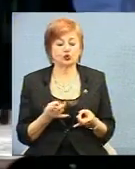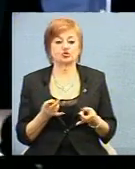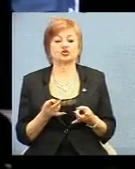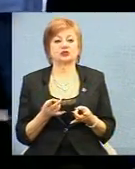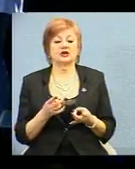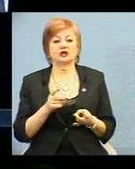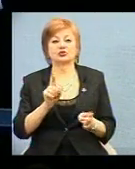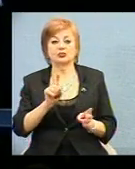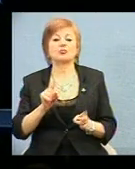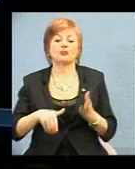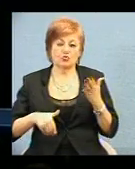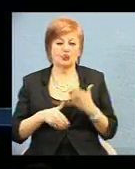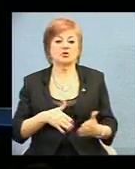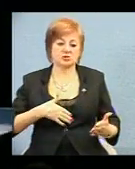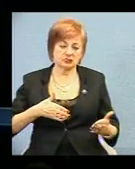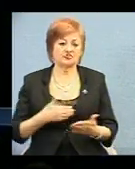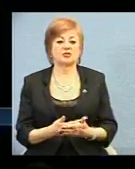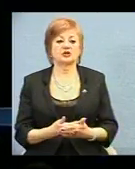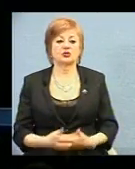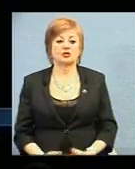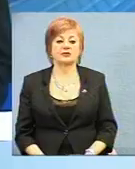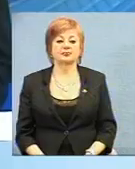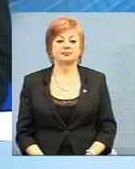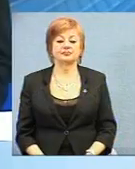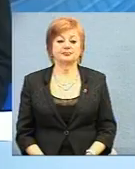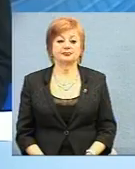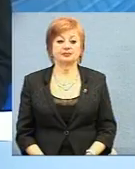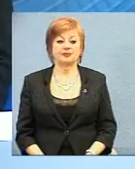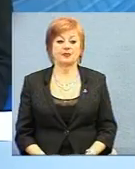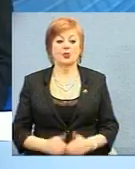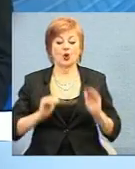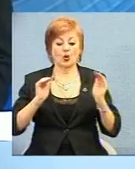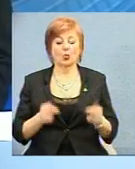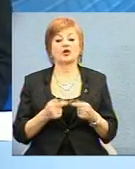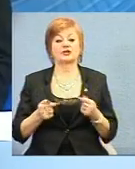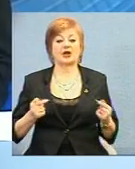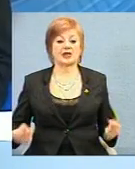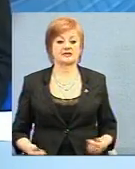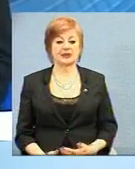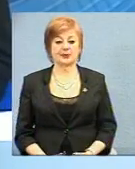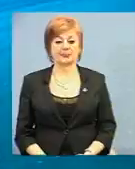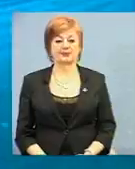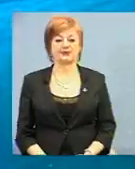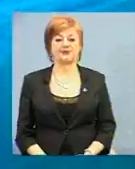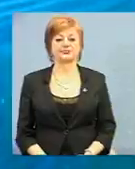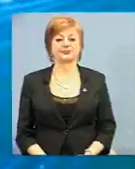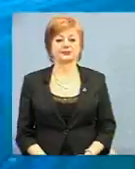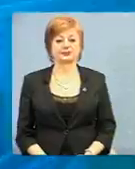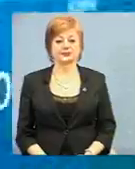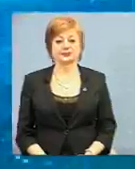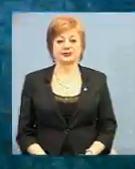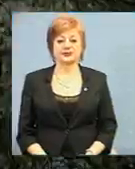свої і визначає справжнього волонтера. Про інші події далі коротко.